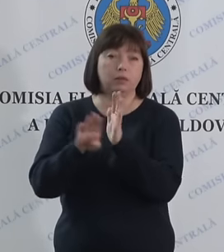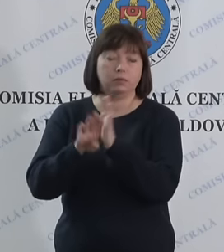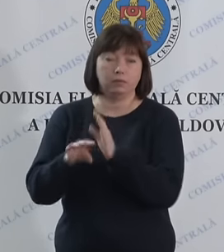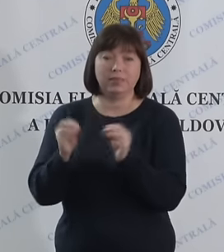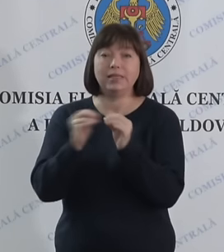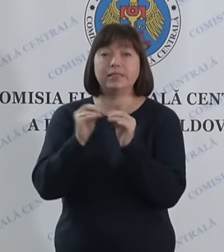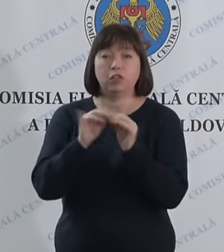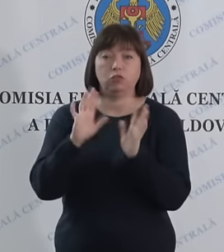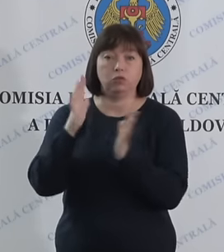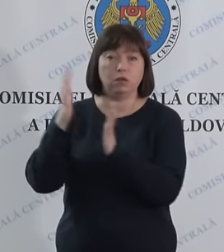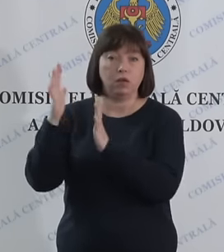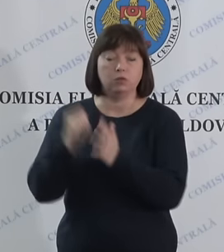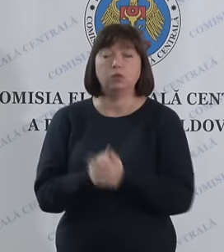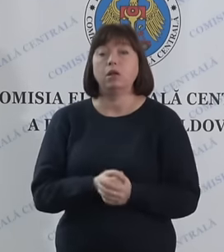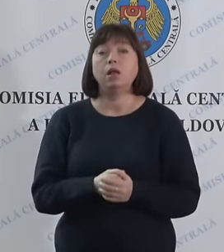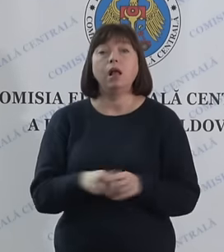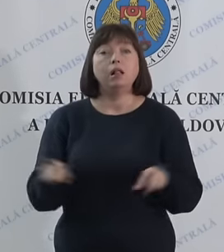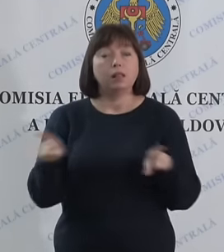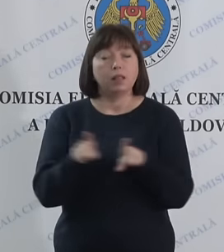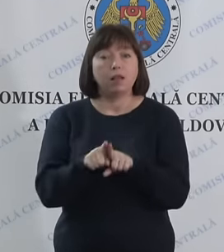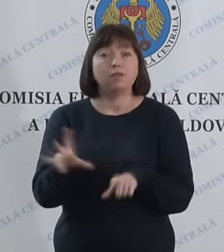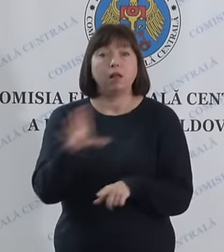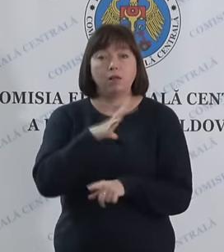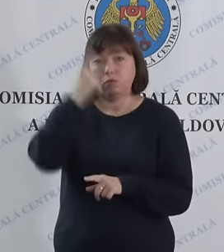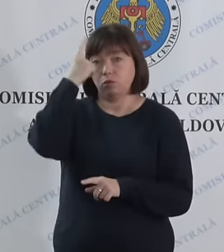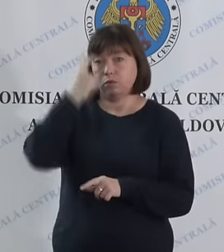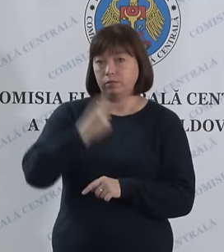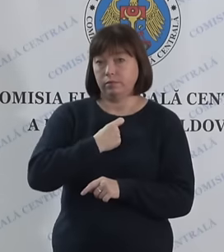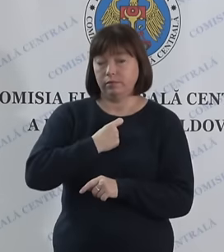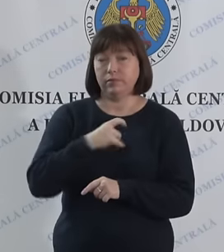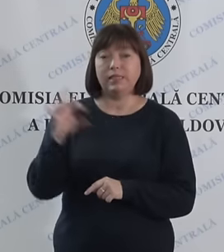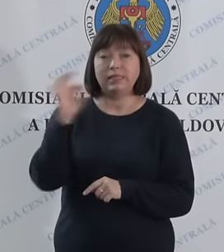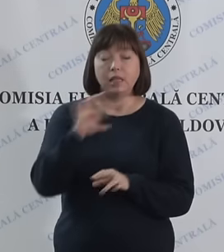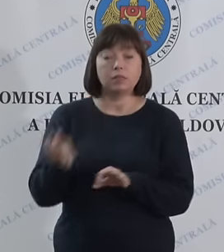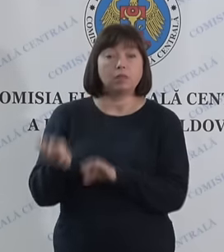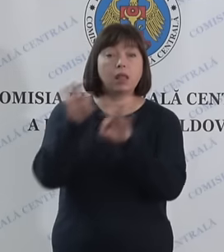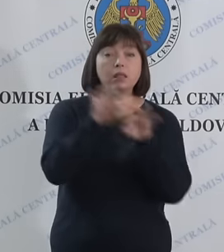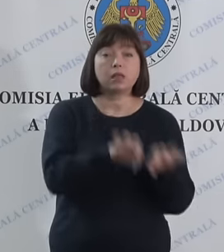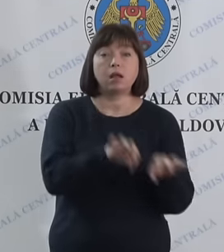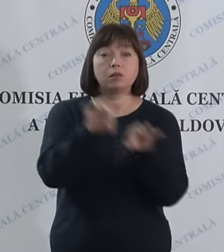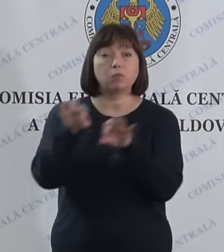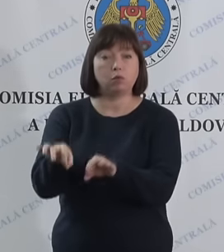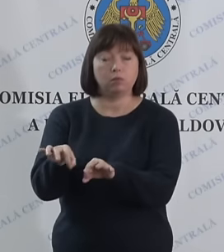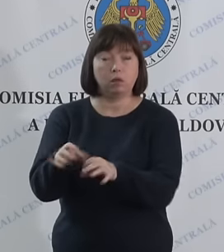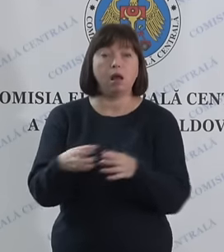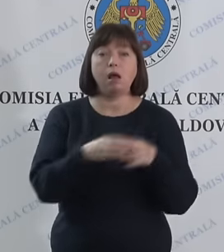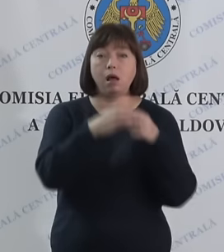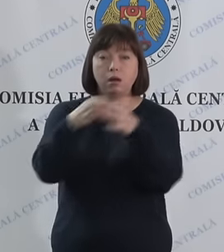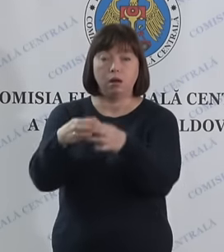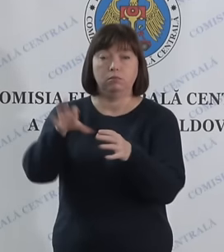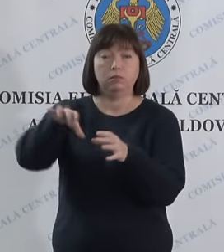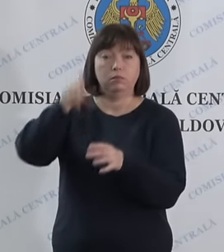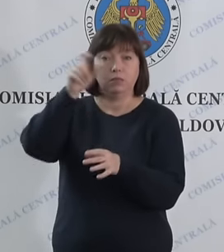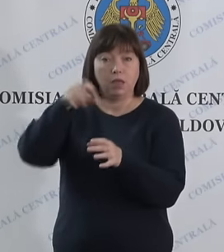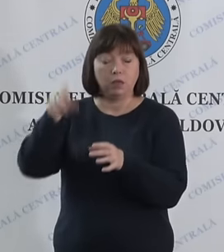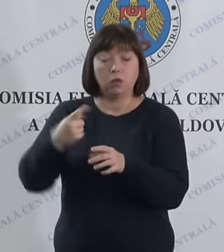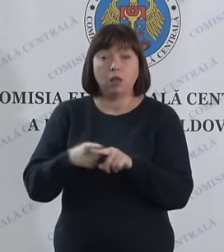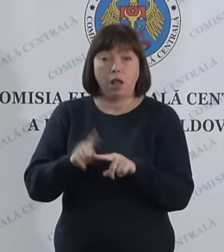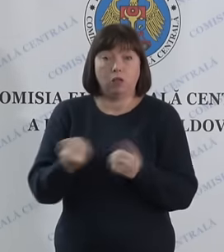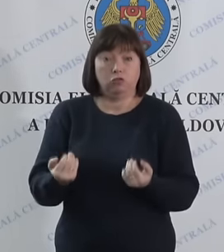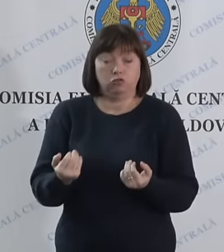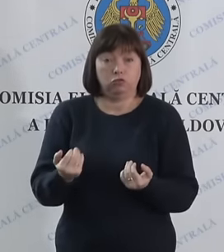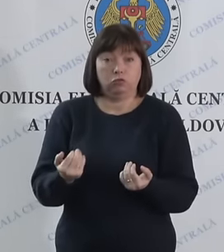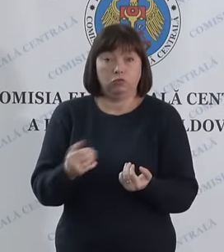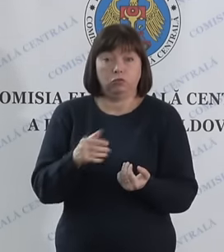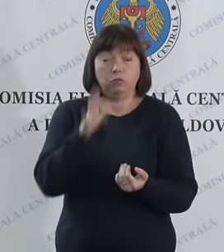10 cazuri. La fel, am fost sesizați despre transportarea organizată a alegătorilor. La acest moment